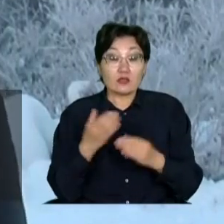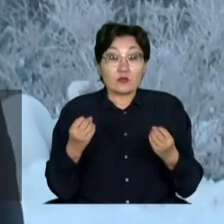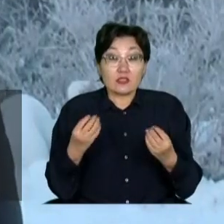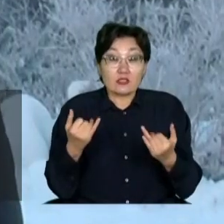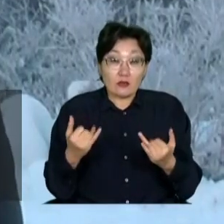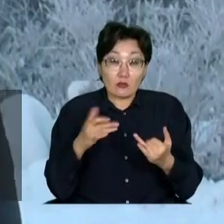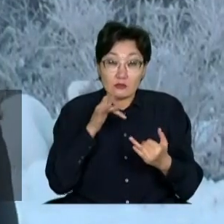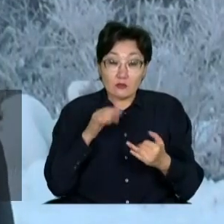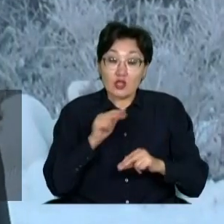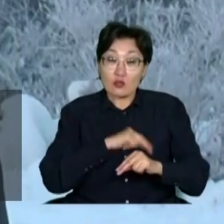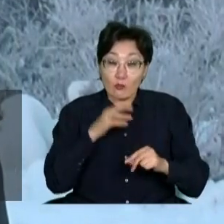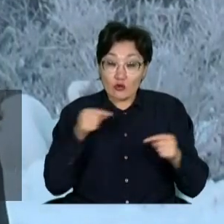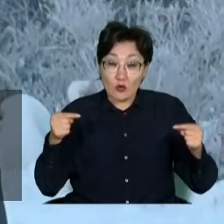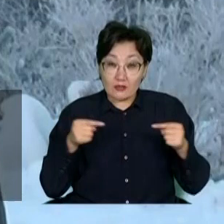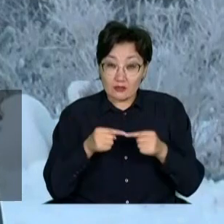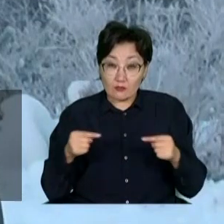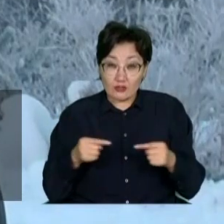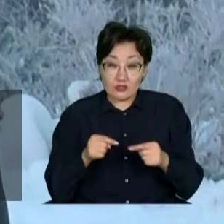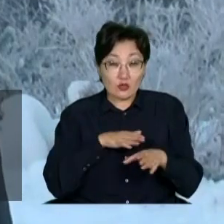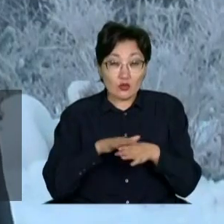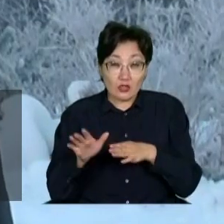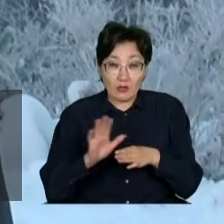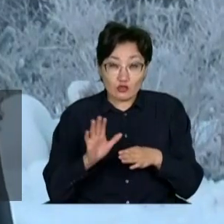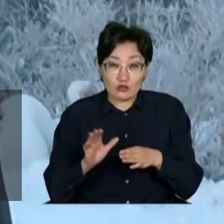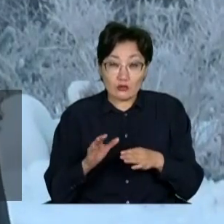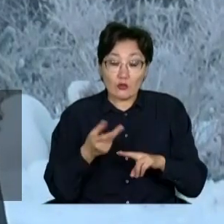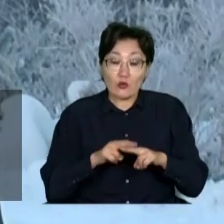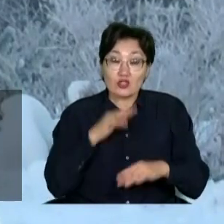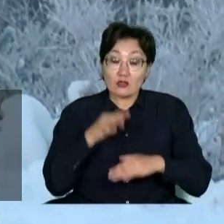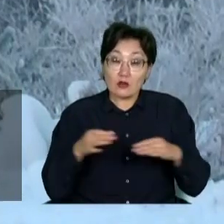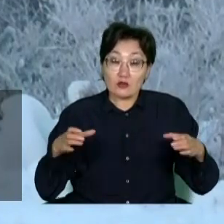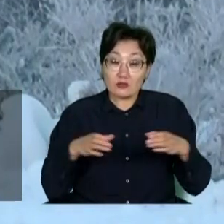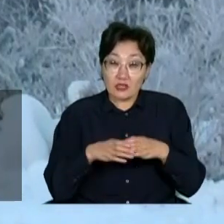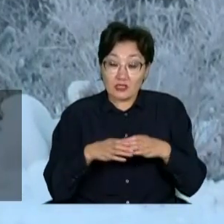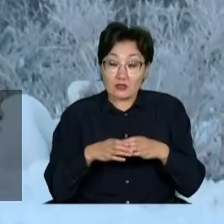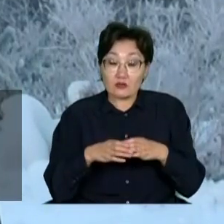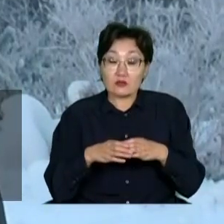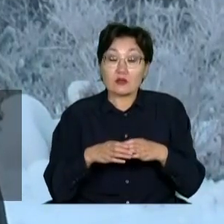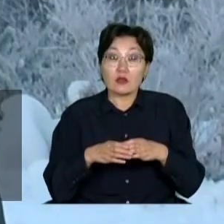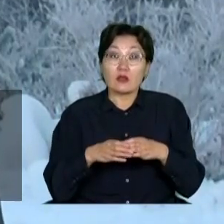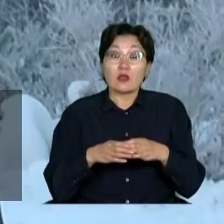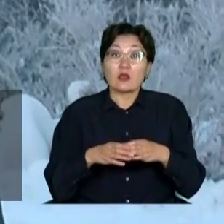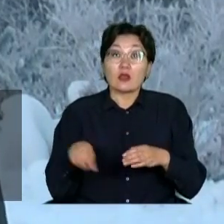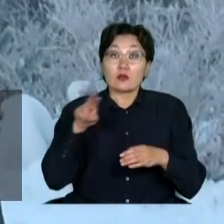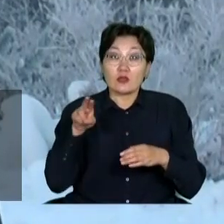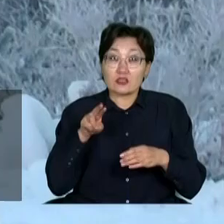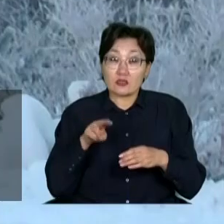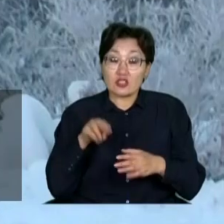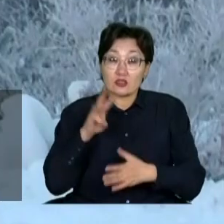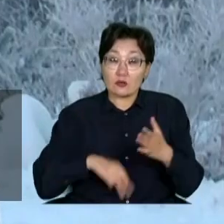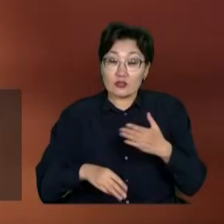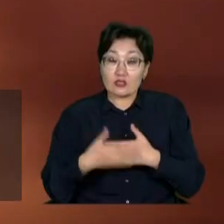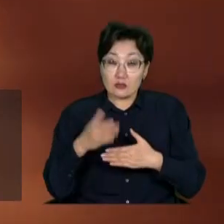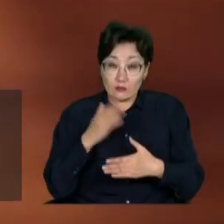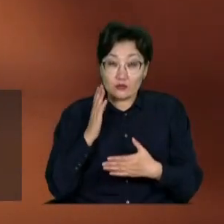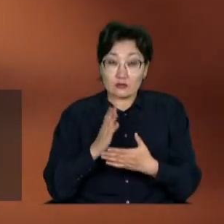таңда жұмыстарын уақытылы жасамаған үшін қоқыс шығаратын кәсіпорындар әкімшілік айыппұлдар салынып